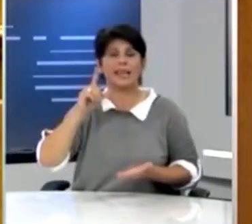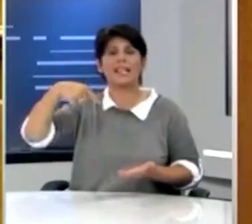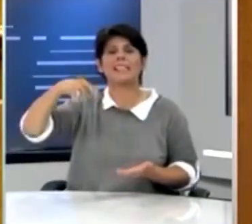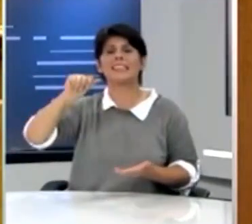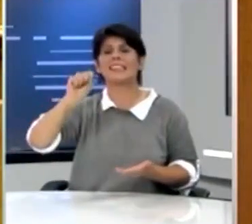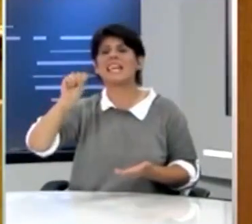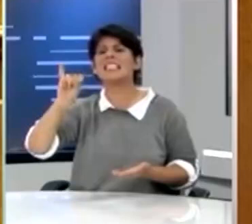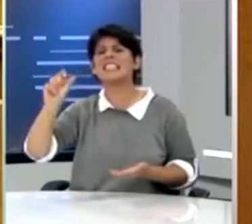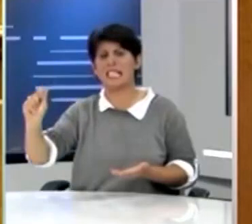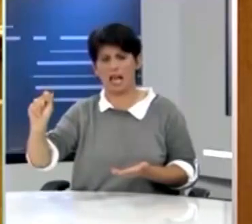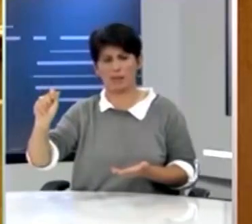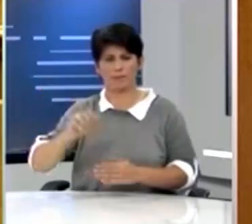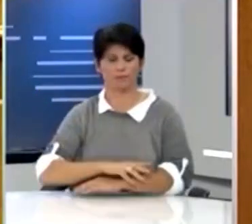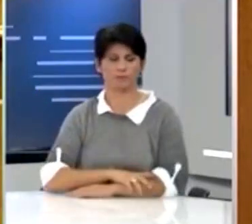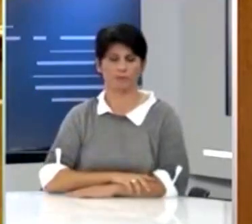Τασία. Έτσι λέγατε.